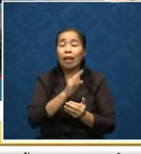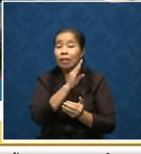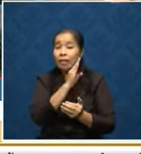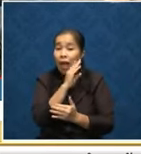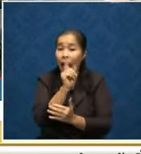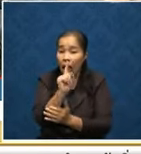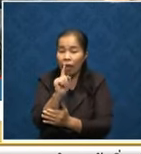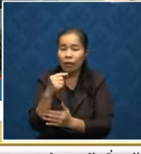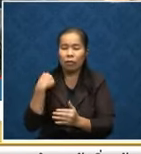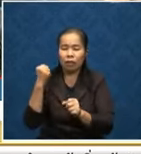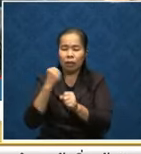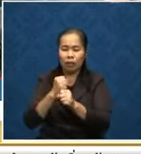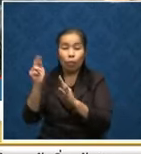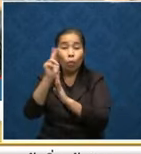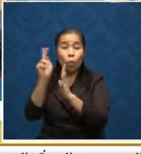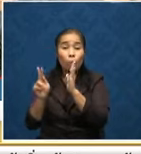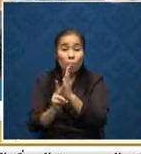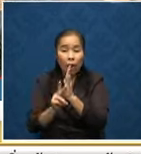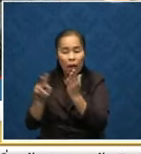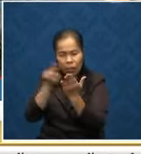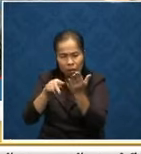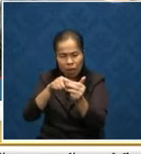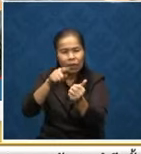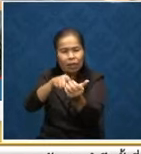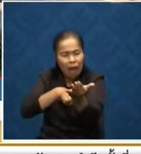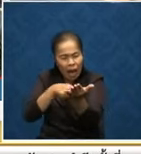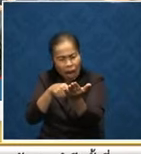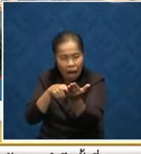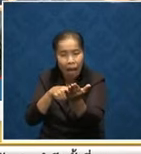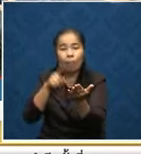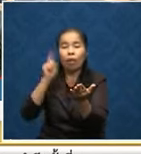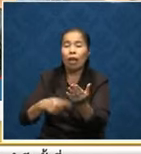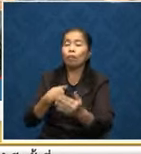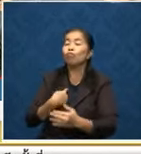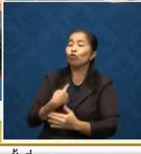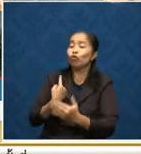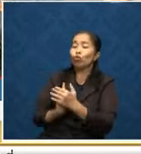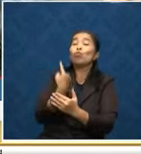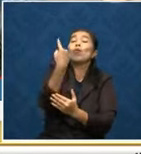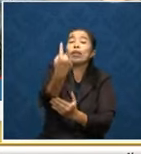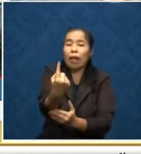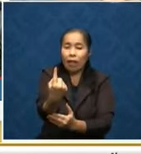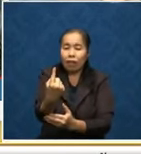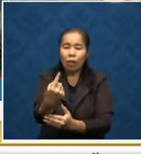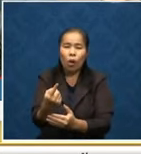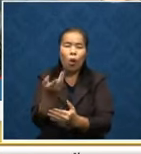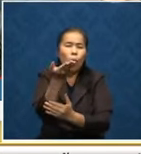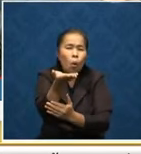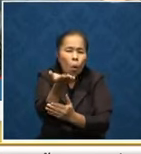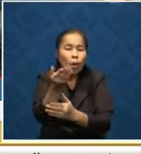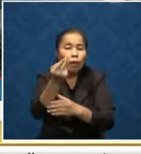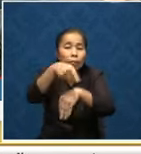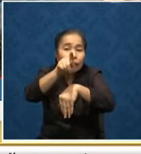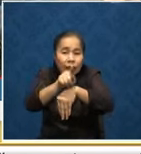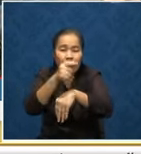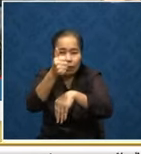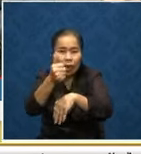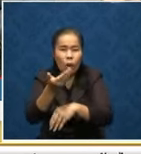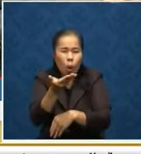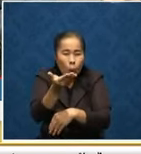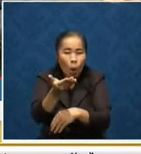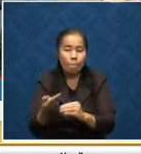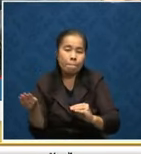ราพิจารณากฎหมายล่าช้าเนี่ยเราก็ส่งตัวแทนของพรรคการเมืองเราก็ส่งตัวแทนที่เป็นวิปเนี่ยเข้าไปขอท่านประธานว่าเราข